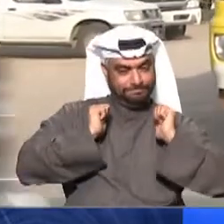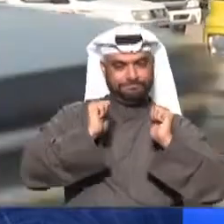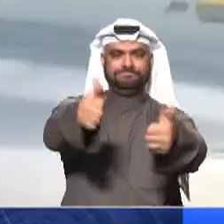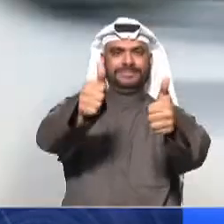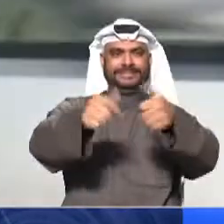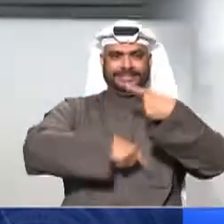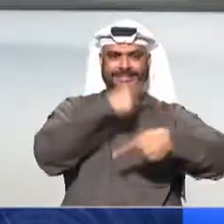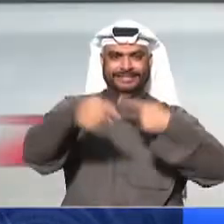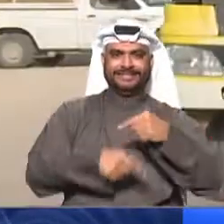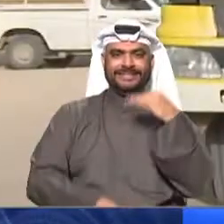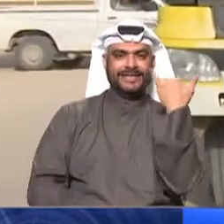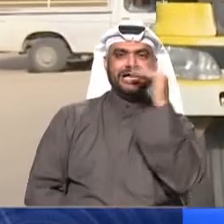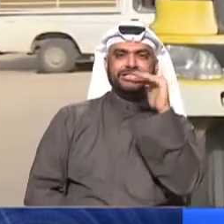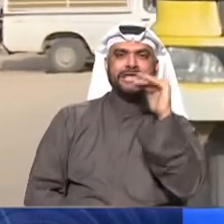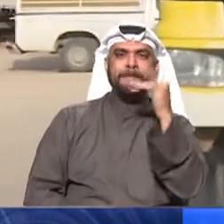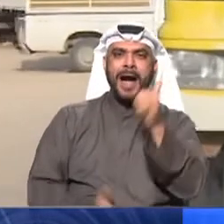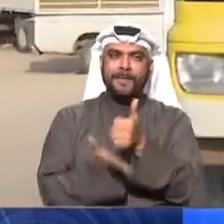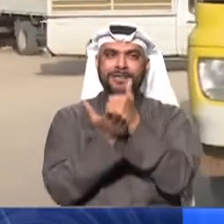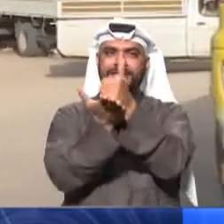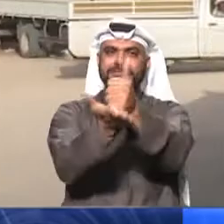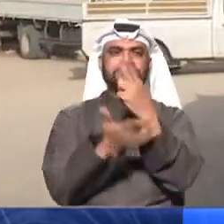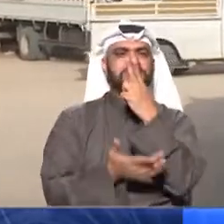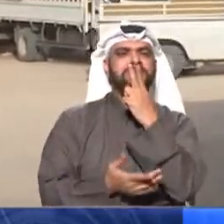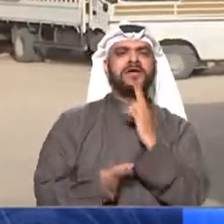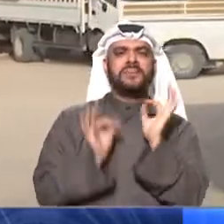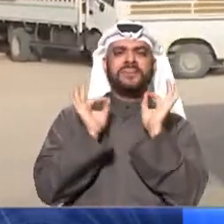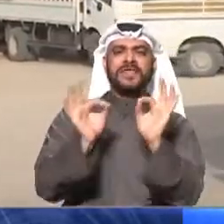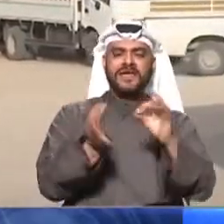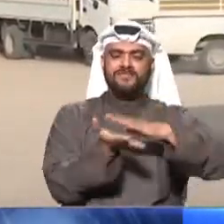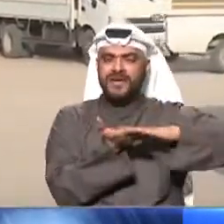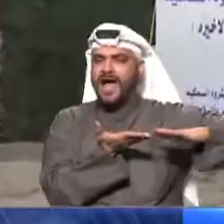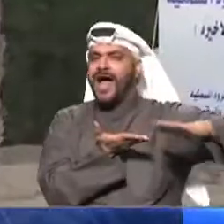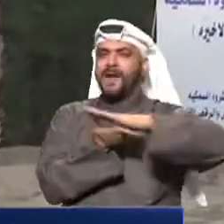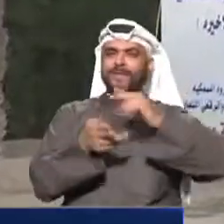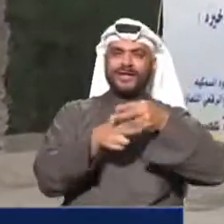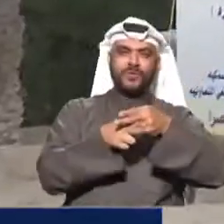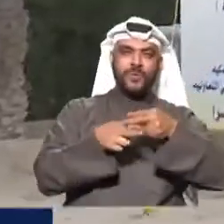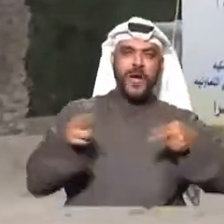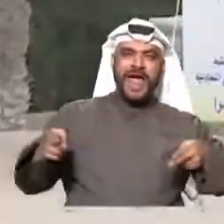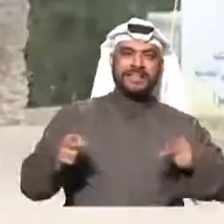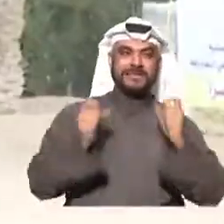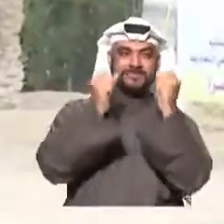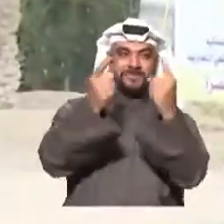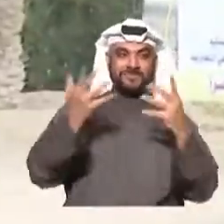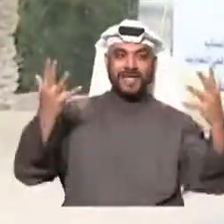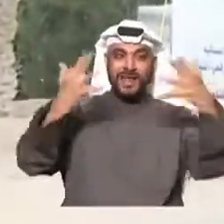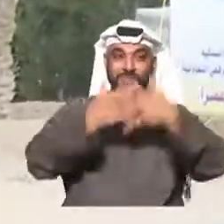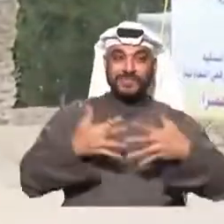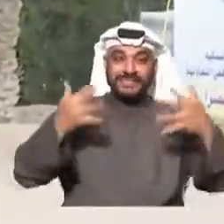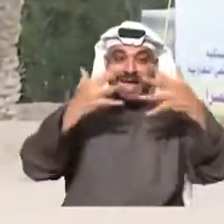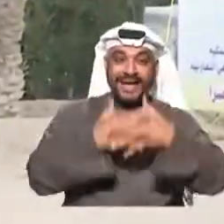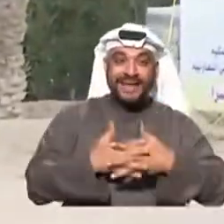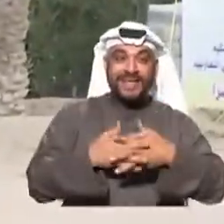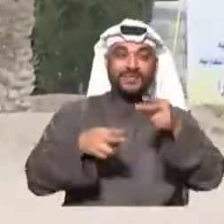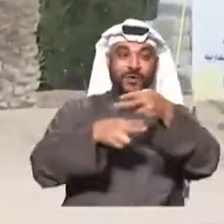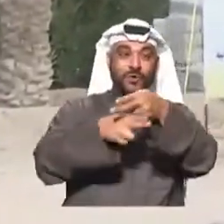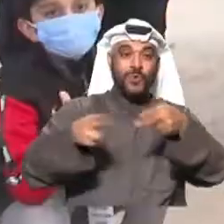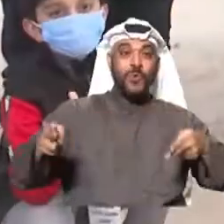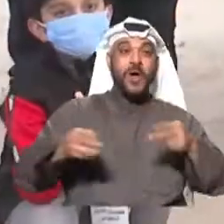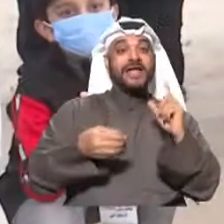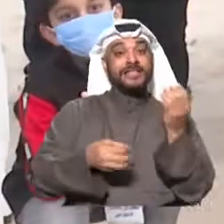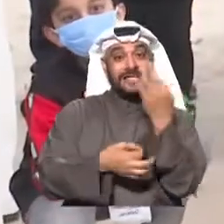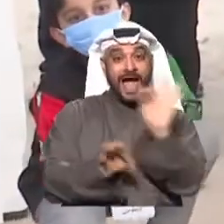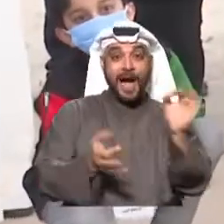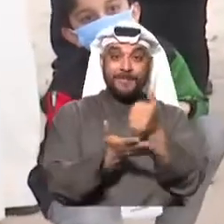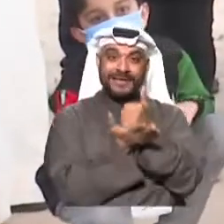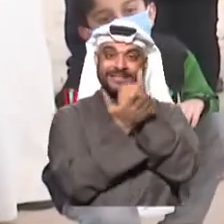في العنصر الوطني في تنظيف مناطق البلاد المختلفة من خلال مشاركة الكوادر الوطنية التطوعية